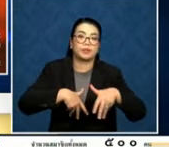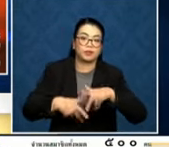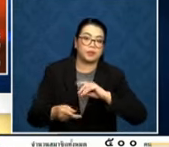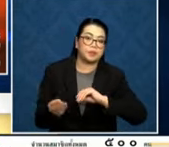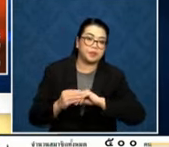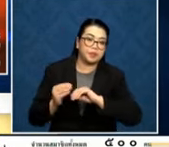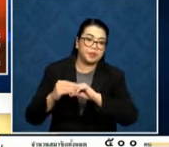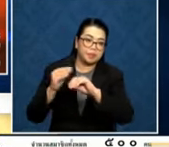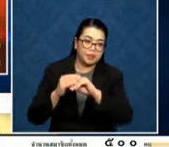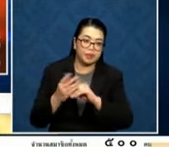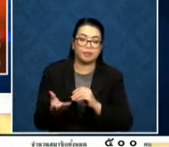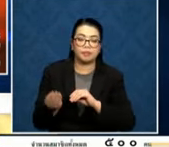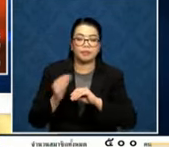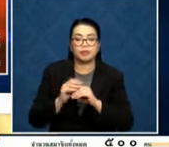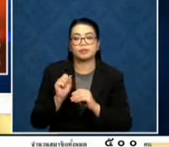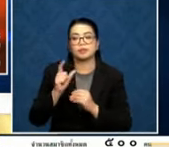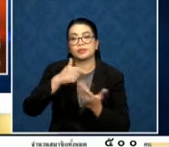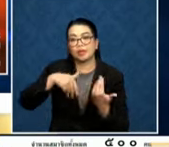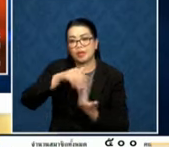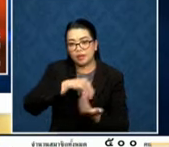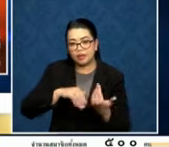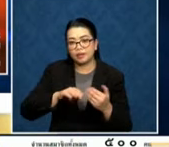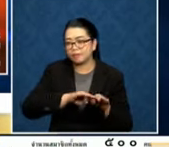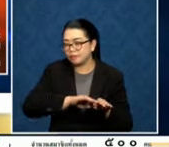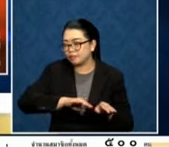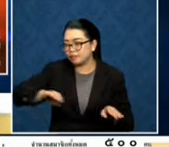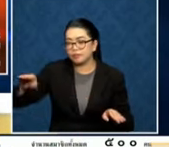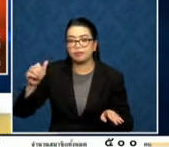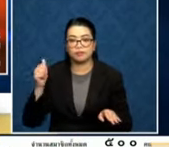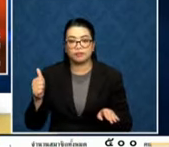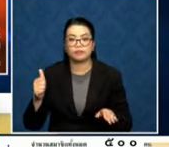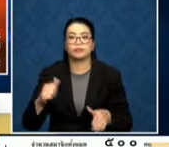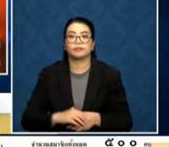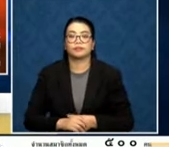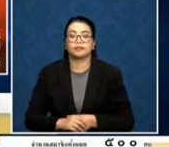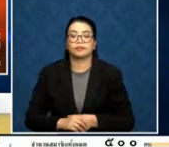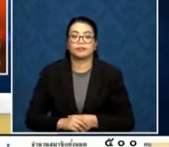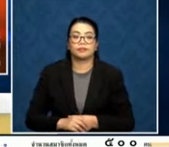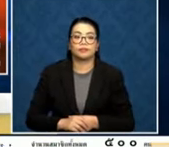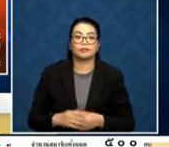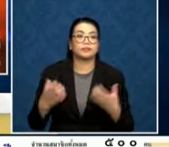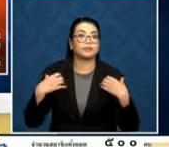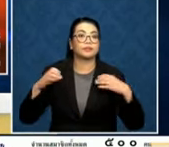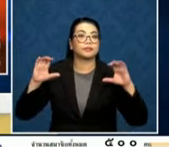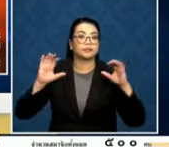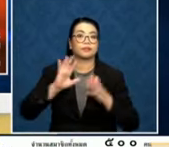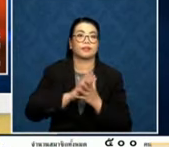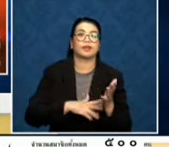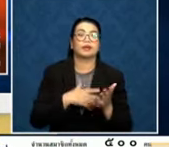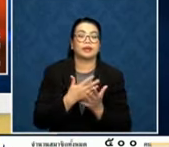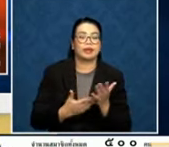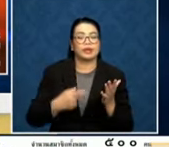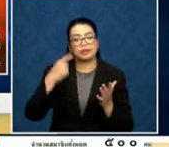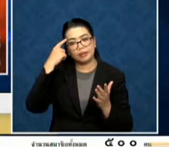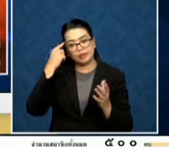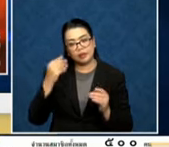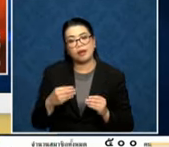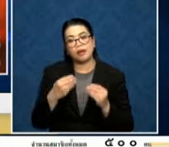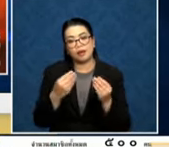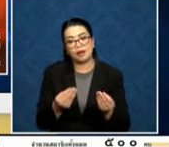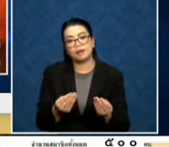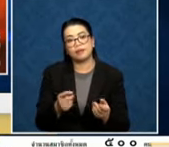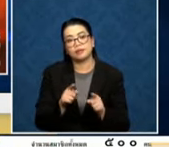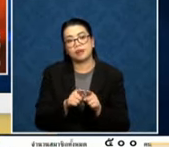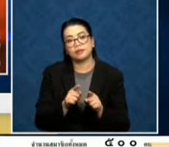ประเทศครับและส่งเสริมเศรษฐกิจการท่องเที่ยวของไทยด้วยครับรัฐบาลนี่มีนโยบายครับสร้างรายได้ที่สอดคล้องกับการเป็น